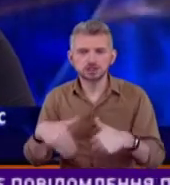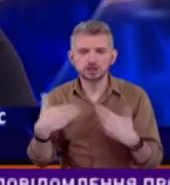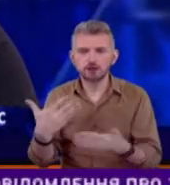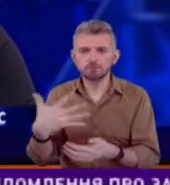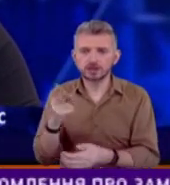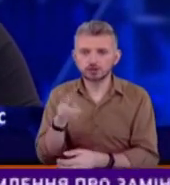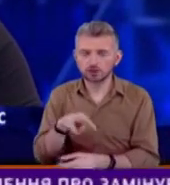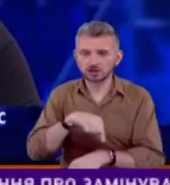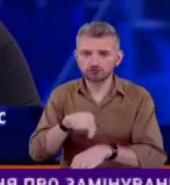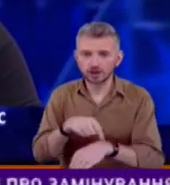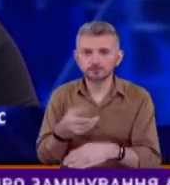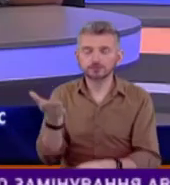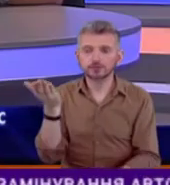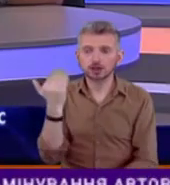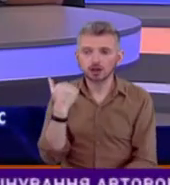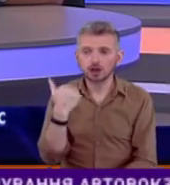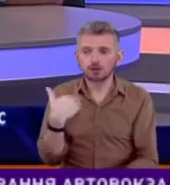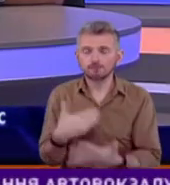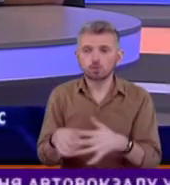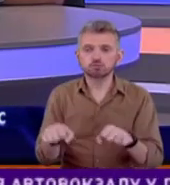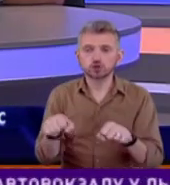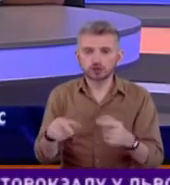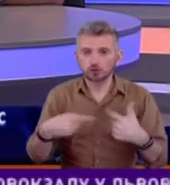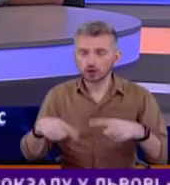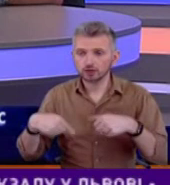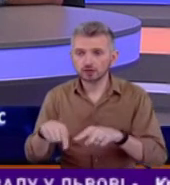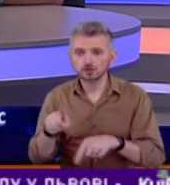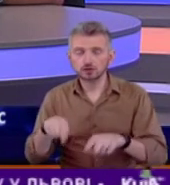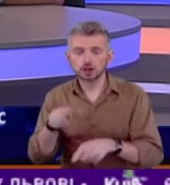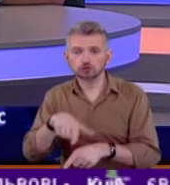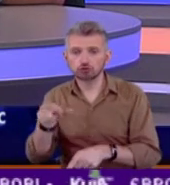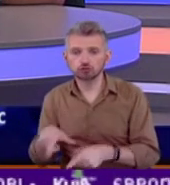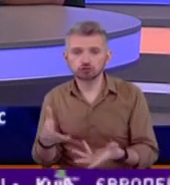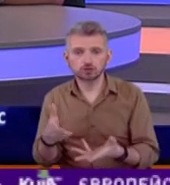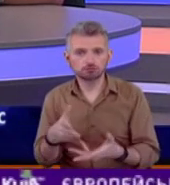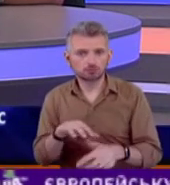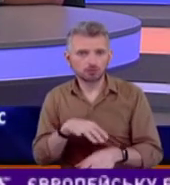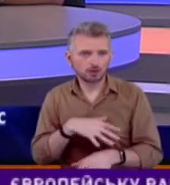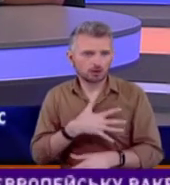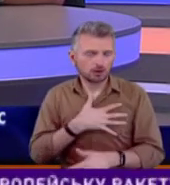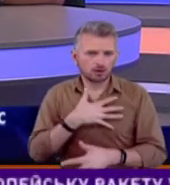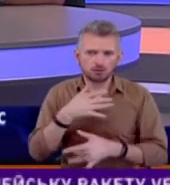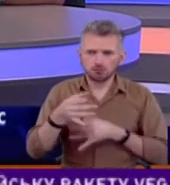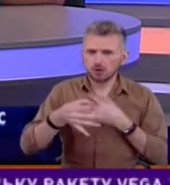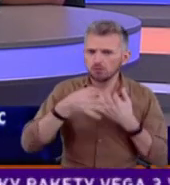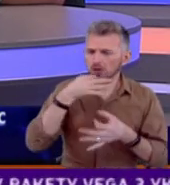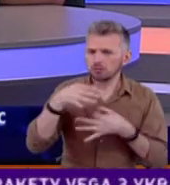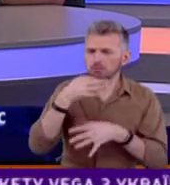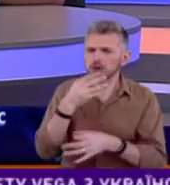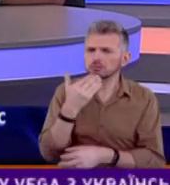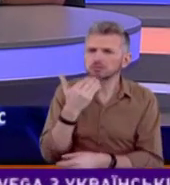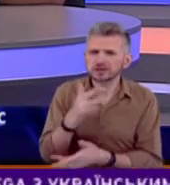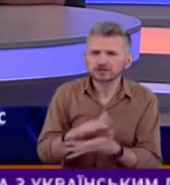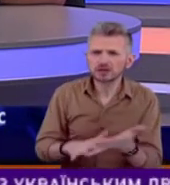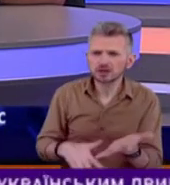50 км в час, тогда от мотоциклетных организаций некоторые люди искренне возмутились и переспросили министра, говорят,